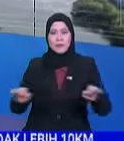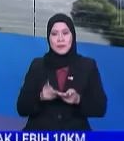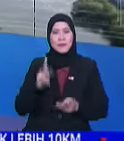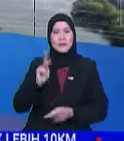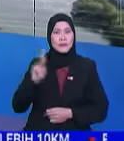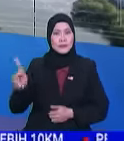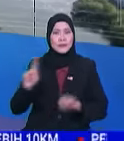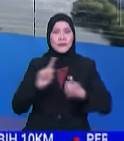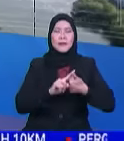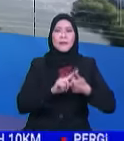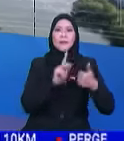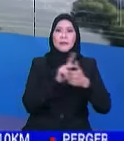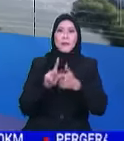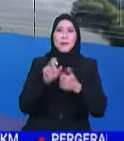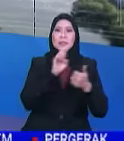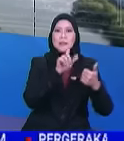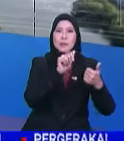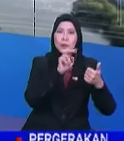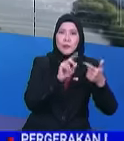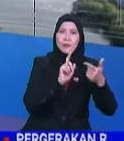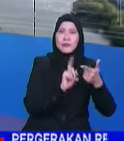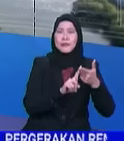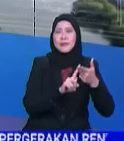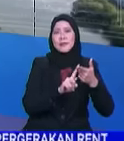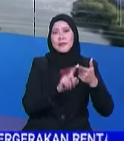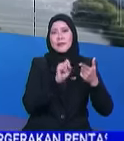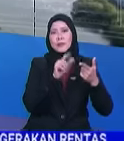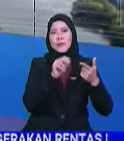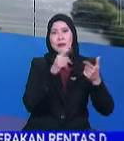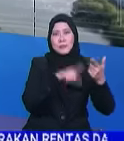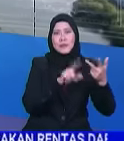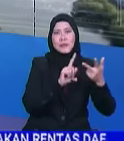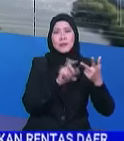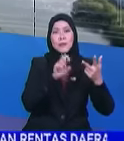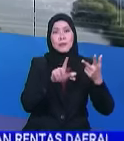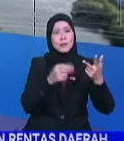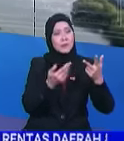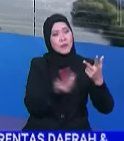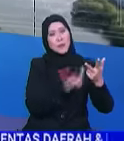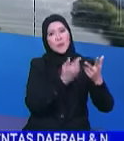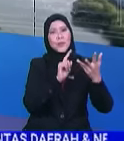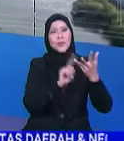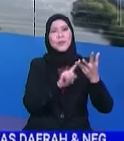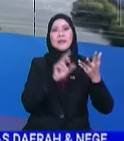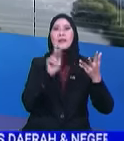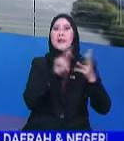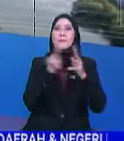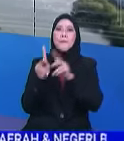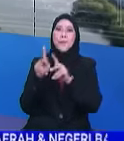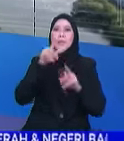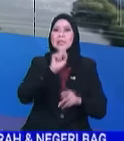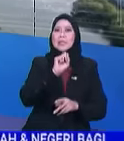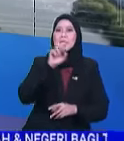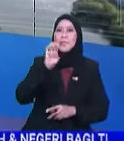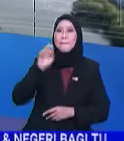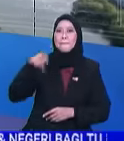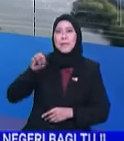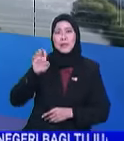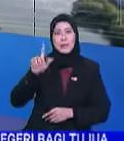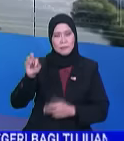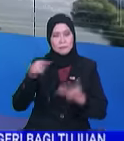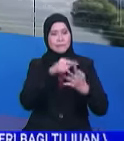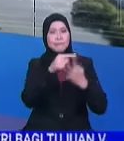Kinabalu, iaitu Kampung Sembulan Tengah, Sembulan Lama, Sembulan Baru dan Kampung Sempelang. Program bagi mengekang